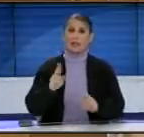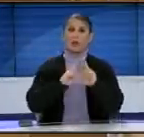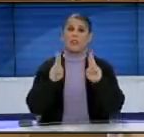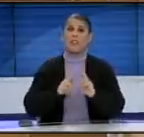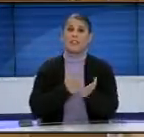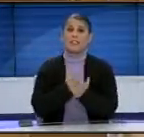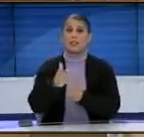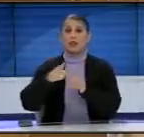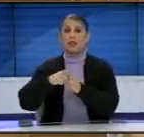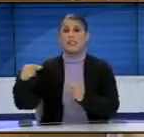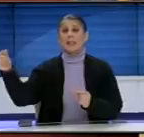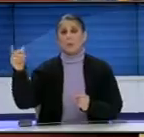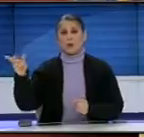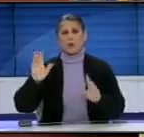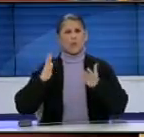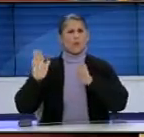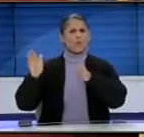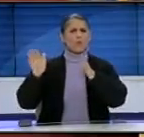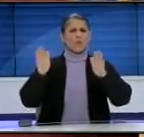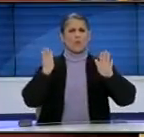είναι?